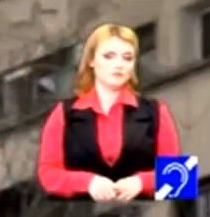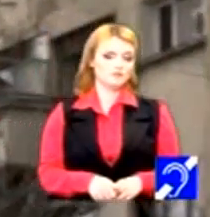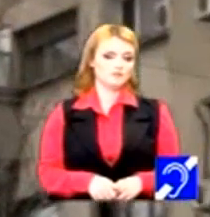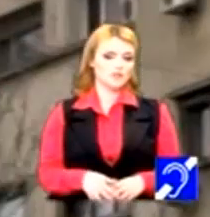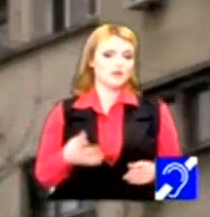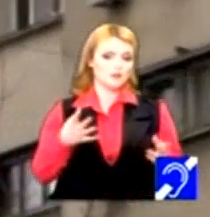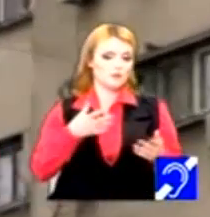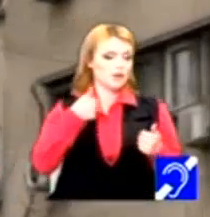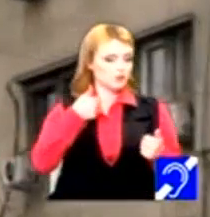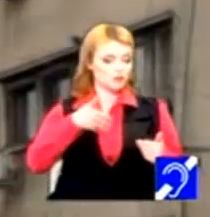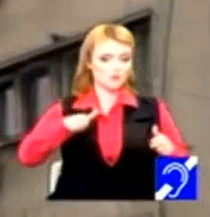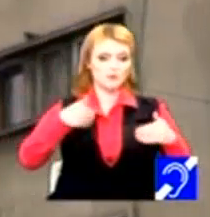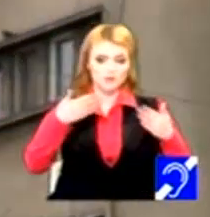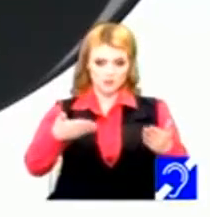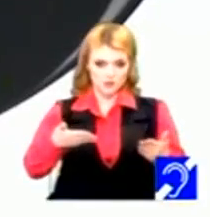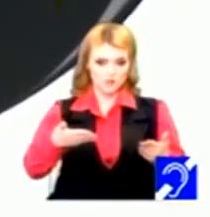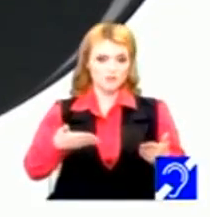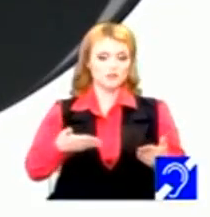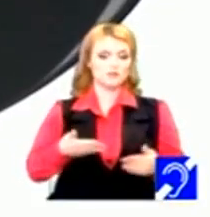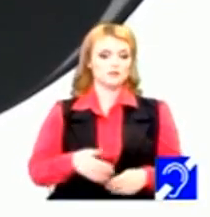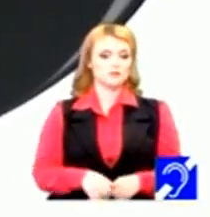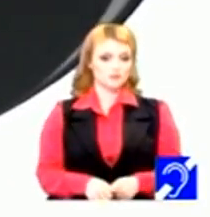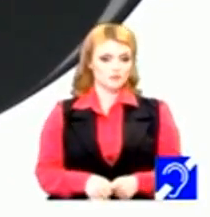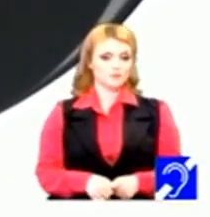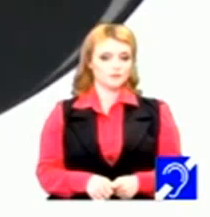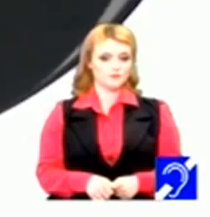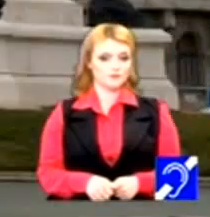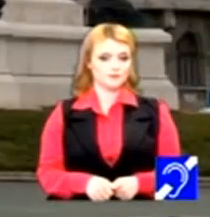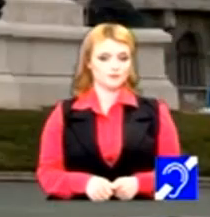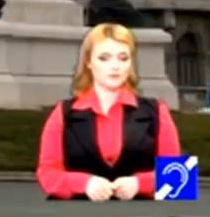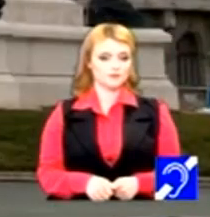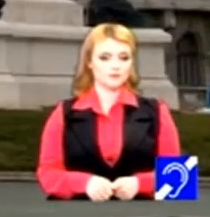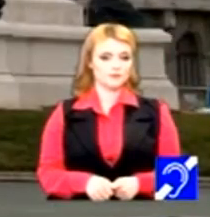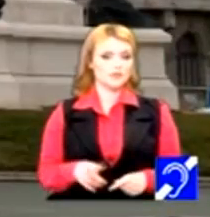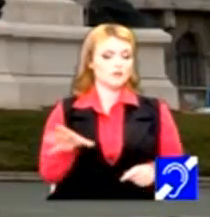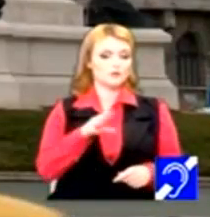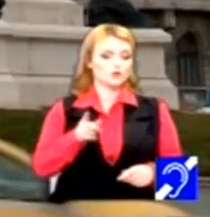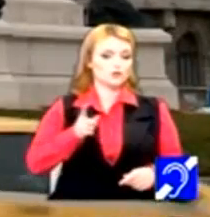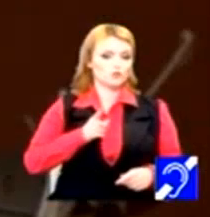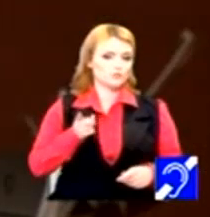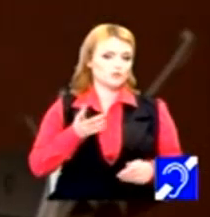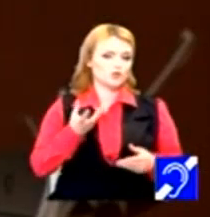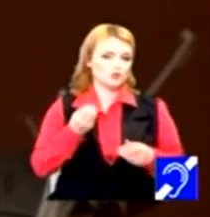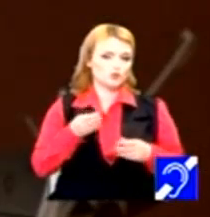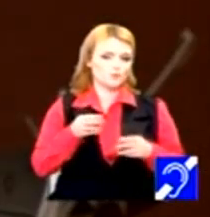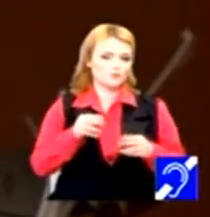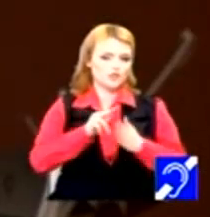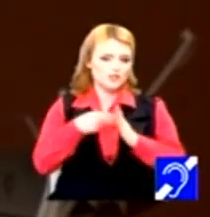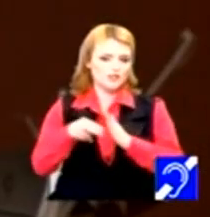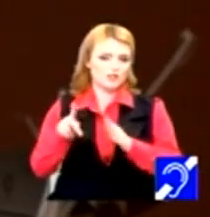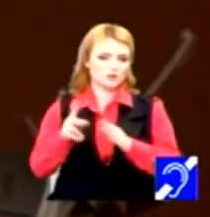scăderea consumului de energie poate să fie valorificată sub formă de certificate de emisie de către